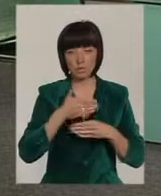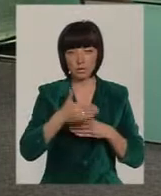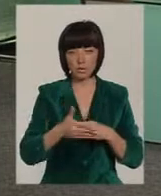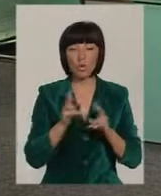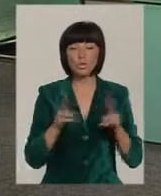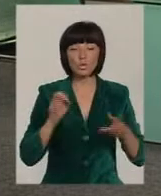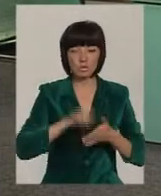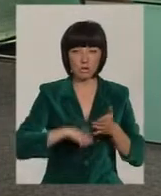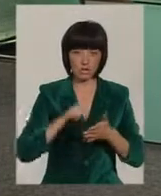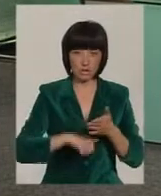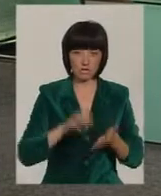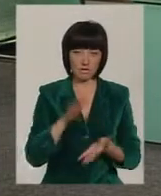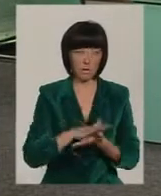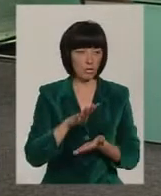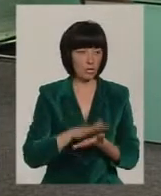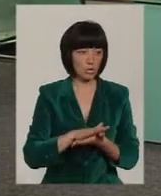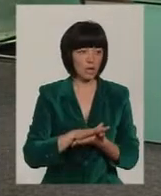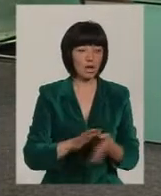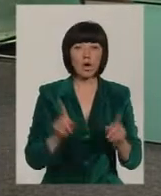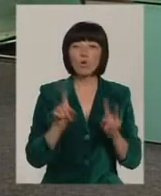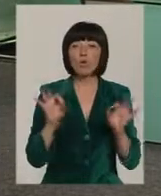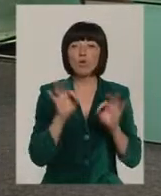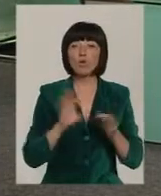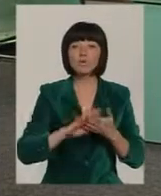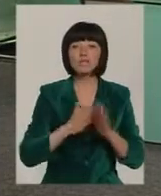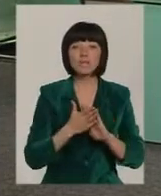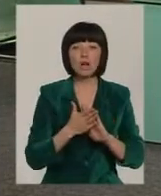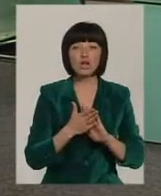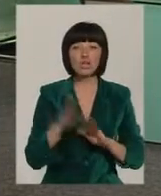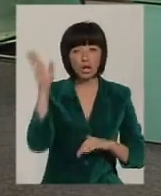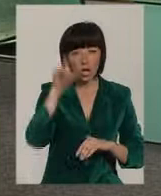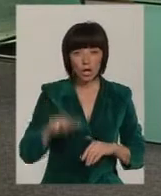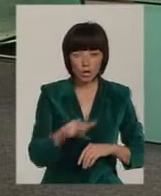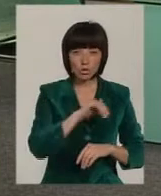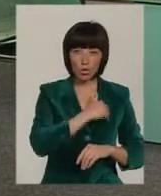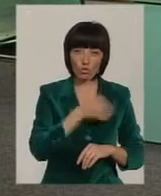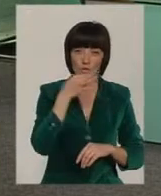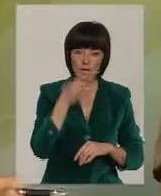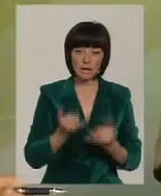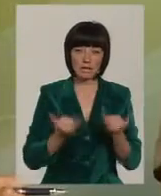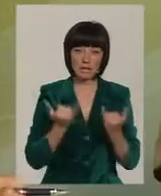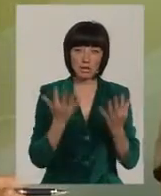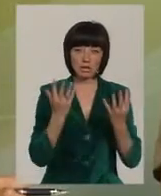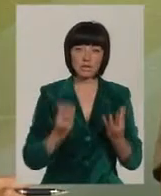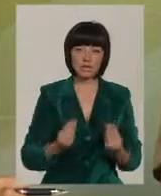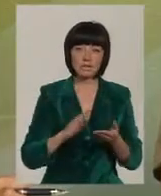саме спричинив це забруднення. Щодо стану річки, то я хочу сказати, що на даний час